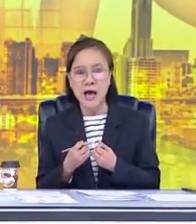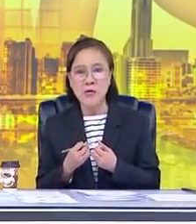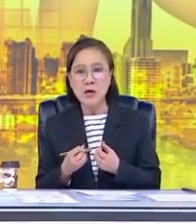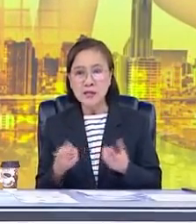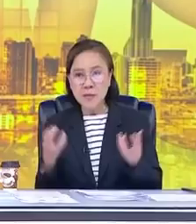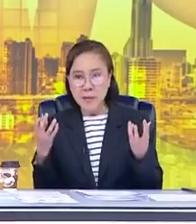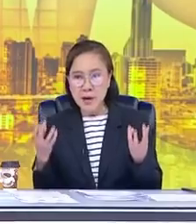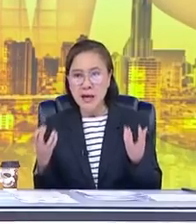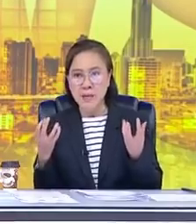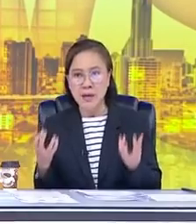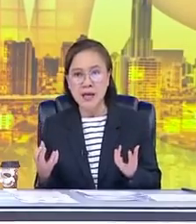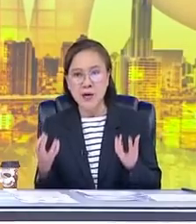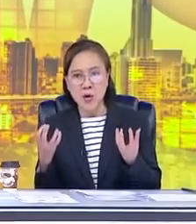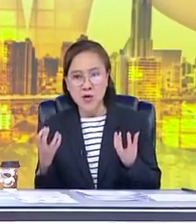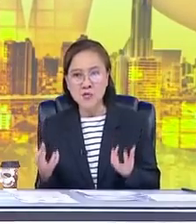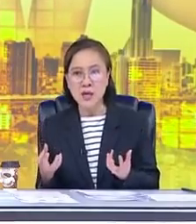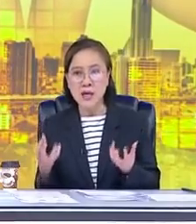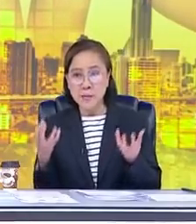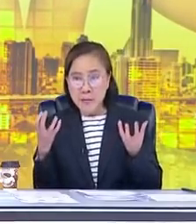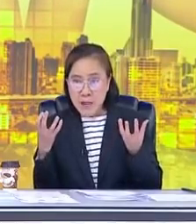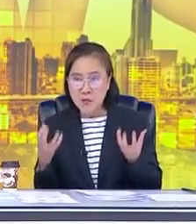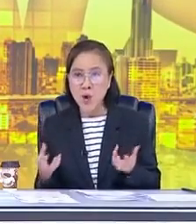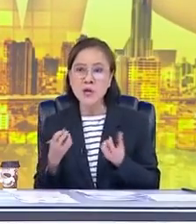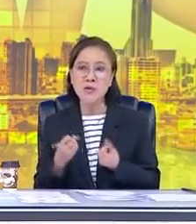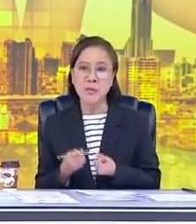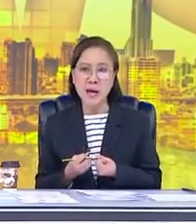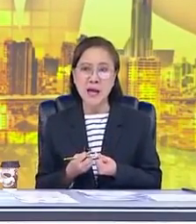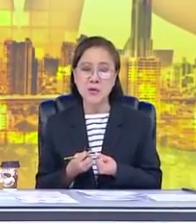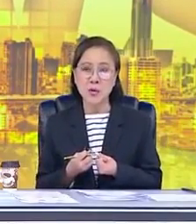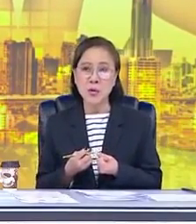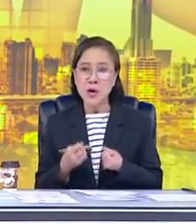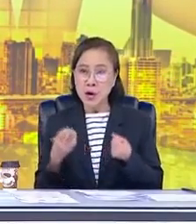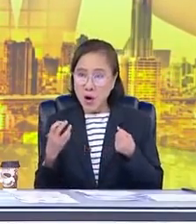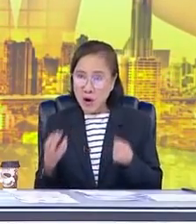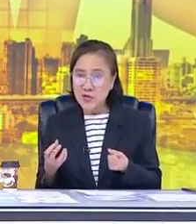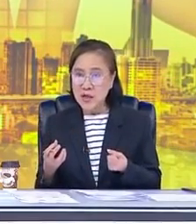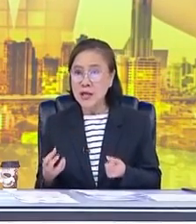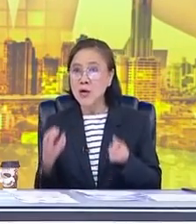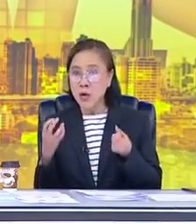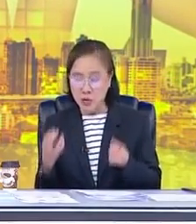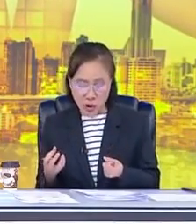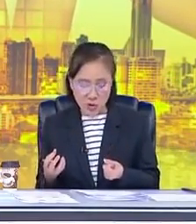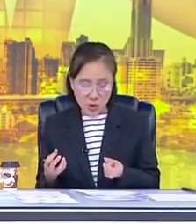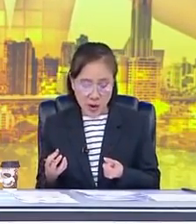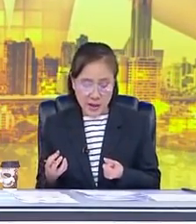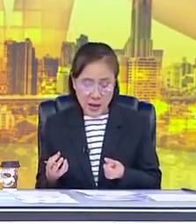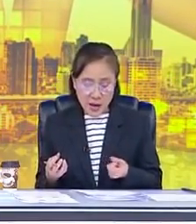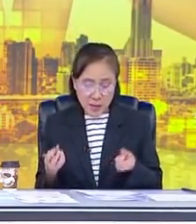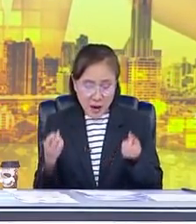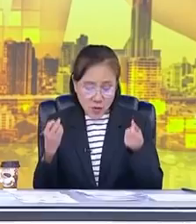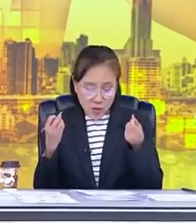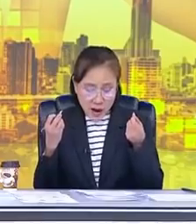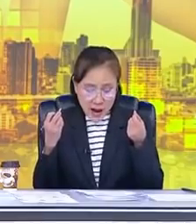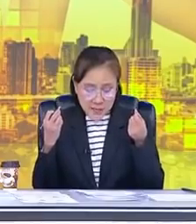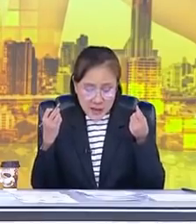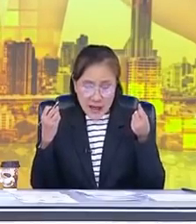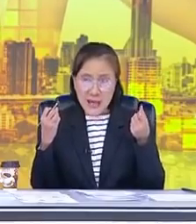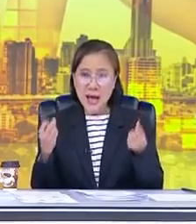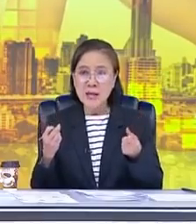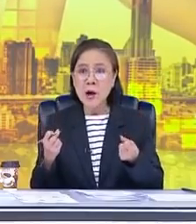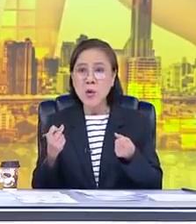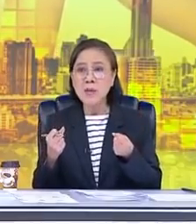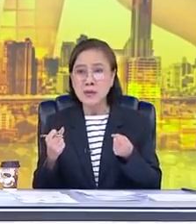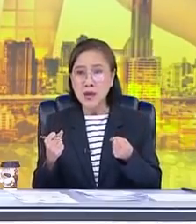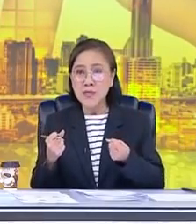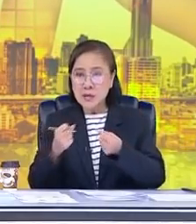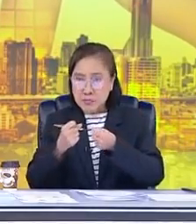รียแล้วซึ่งเป็นเมืองหลักเมืองใหญ่ของออสเตรเลียและเป็นเมืองท่องเที่ยวสำคัญของออสเตรเลียและของโลกด้วยปรากฏว่าขณ